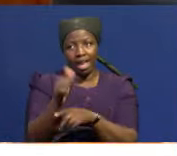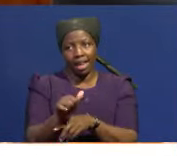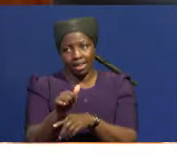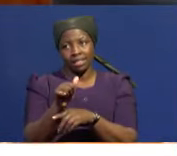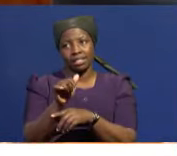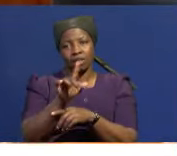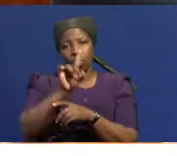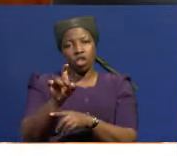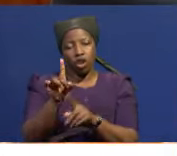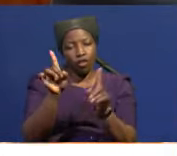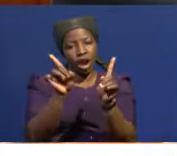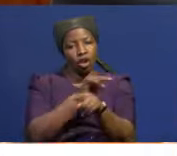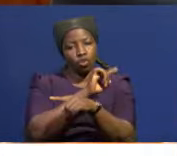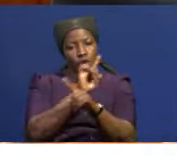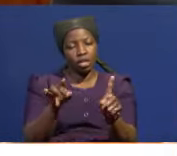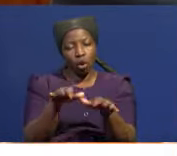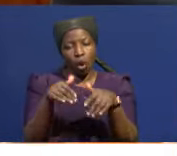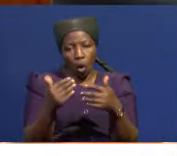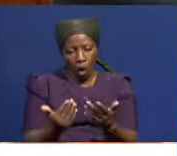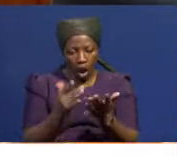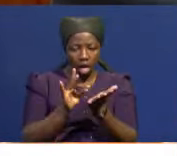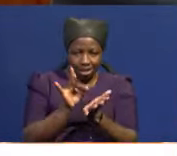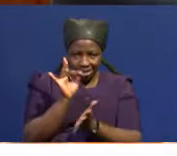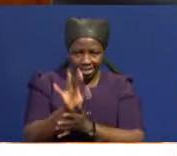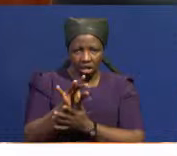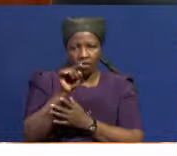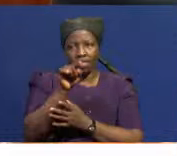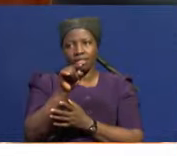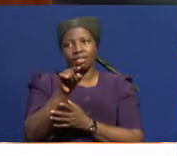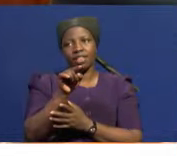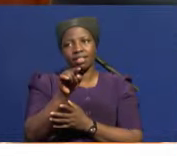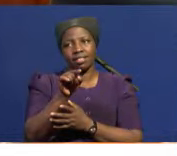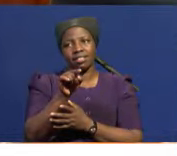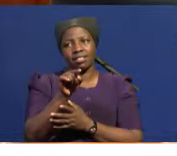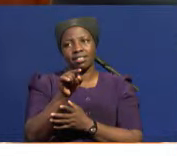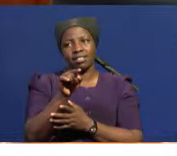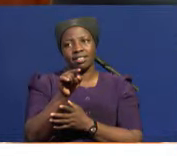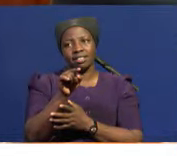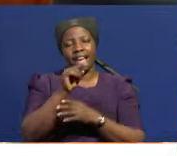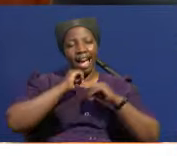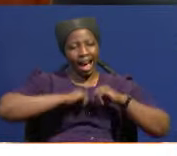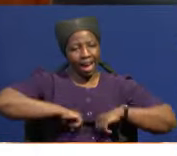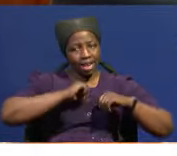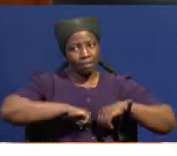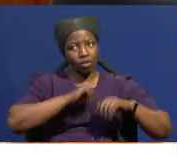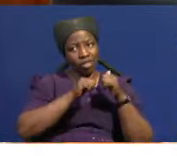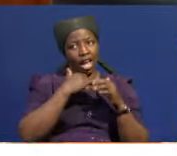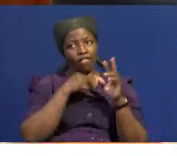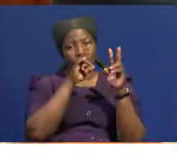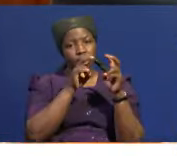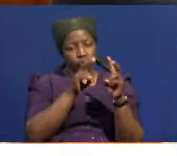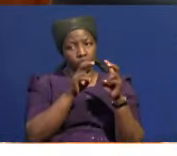cancellation or rejection of the impugned concession agreements and head of terms.